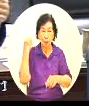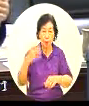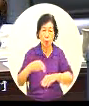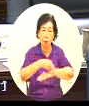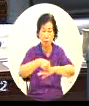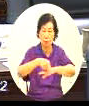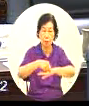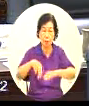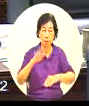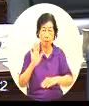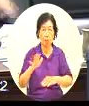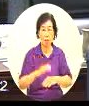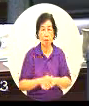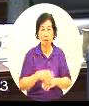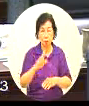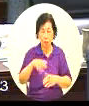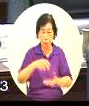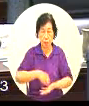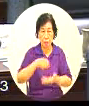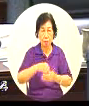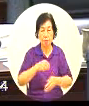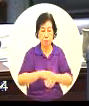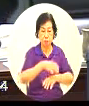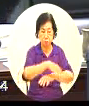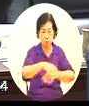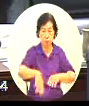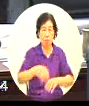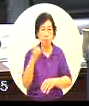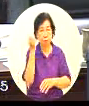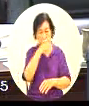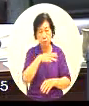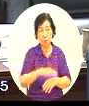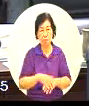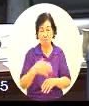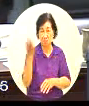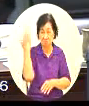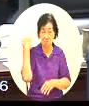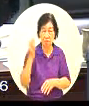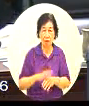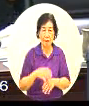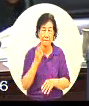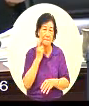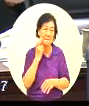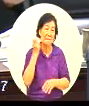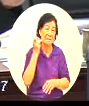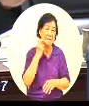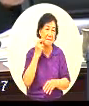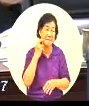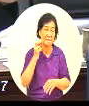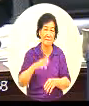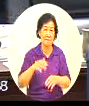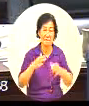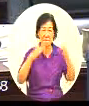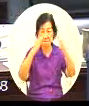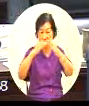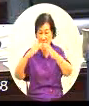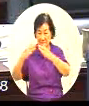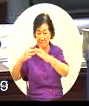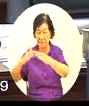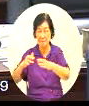实，迄我建议讲，迄、那个环境真歹，较早拢铁厝搭个工厂搭个真歹看，哈、